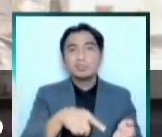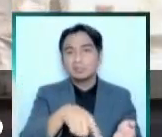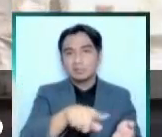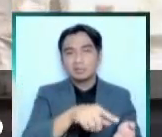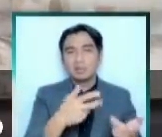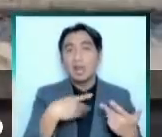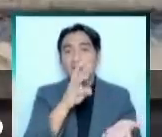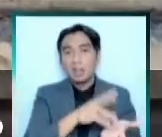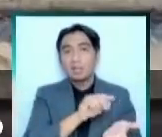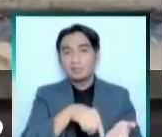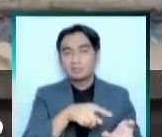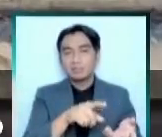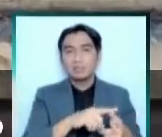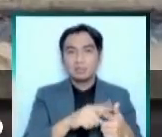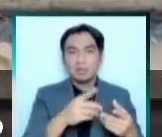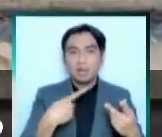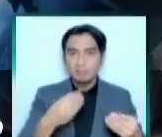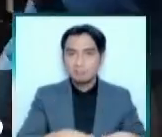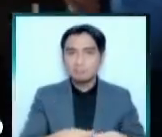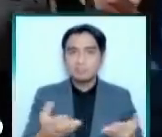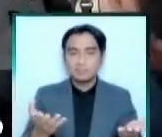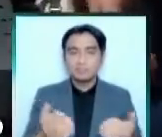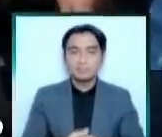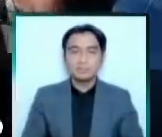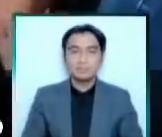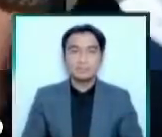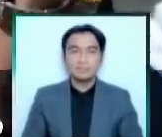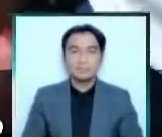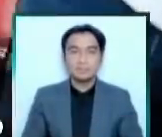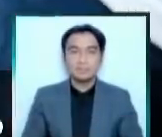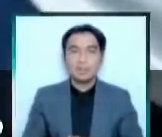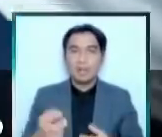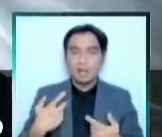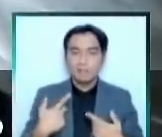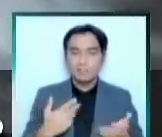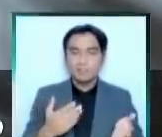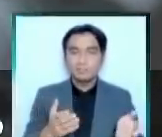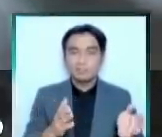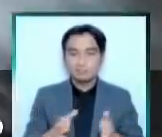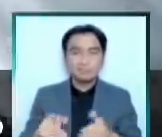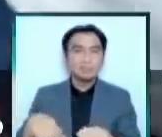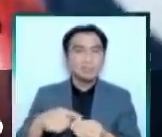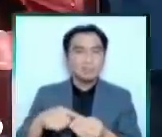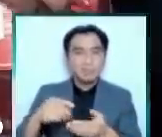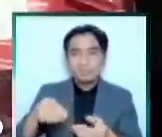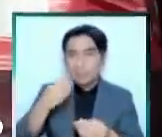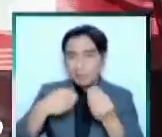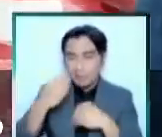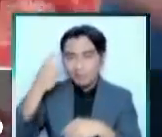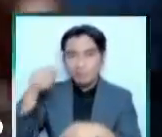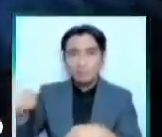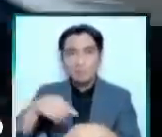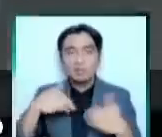rito, tutuloy raw ang Team Pacquiao sa Naga, Cebu. Sako-sakong pet foods din ang inihahanda para i-airlift pa Siargao, donasyon